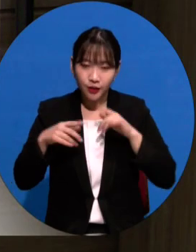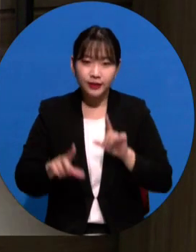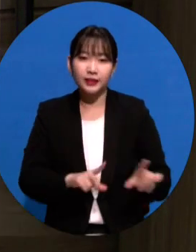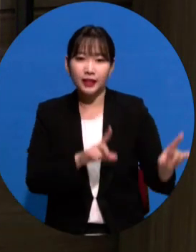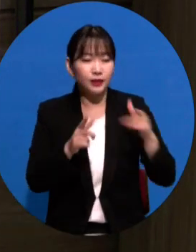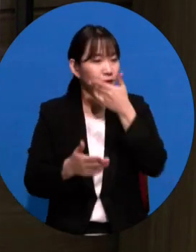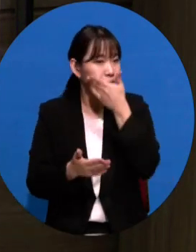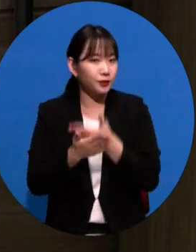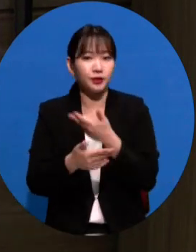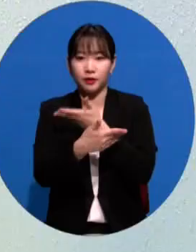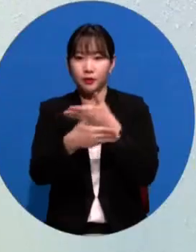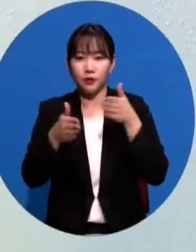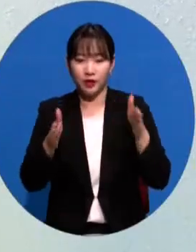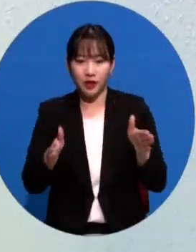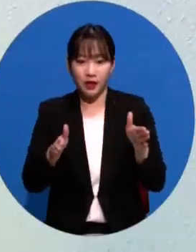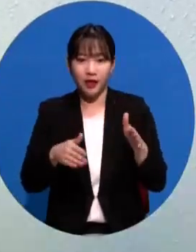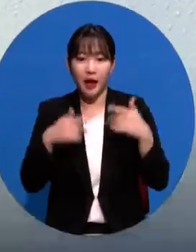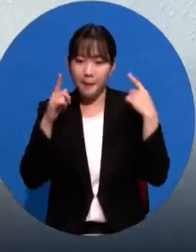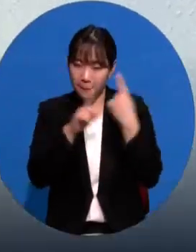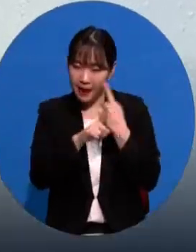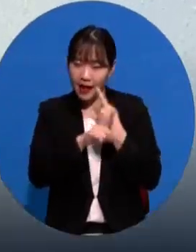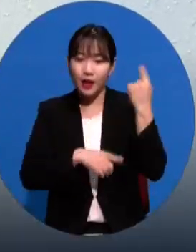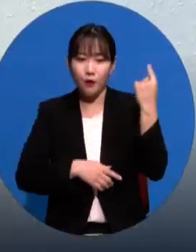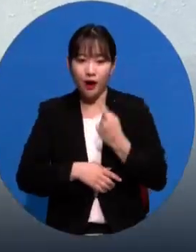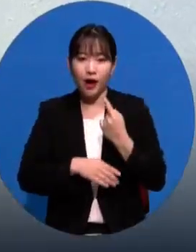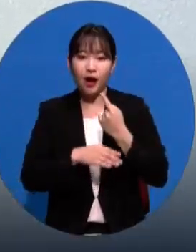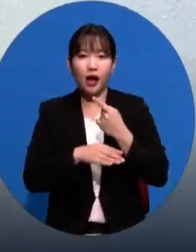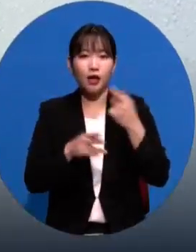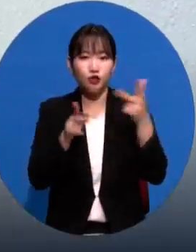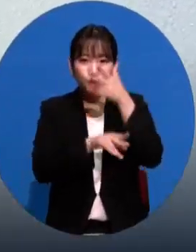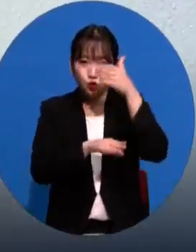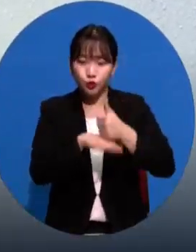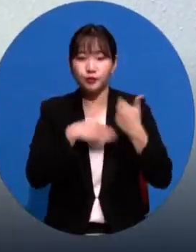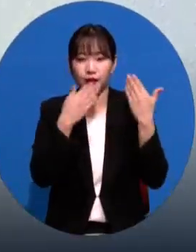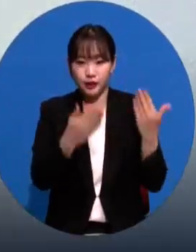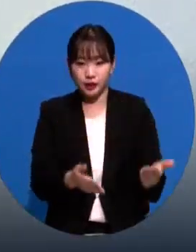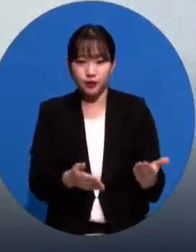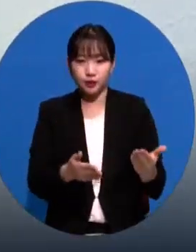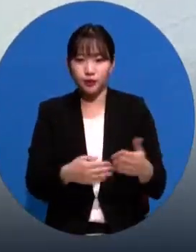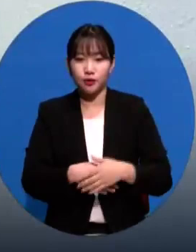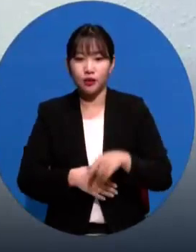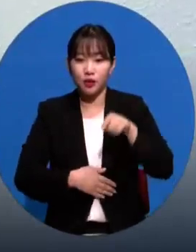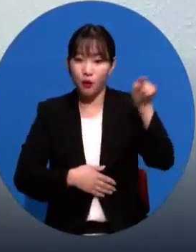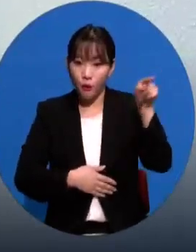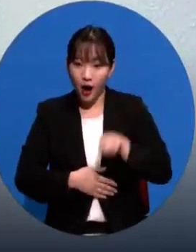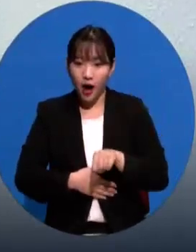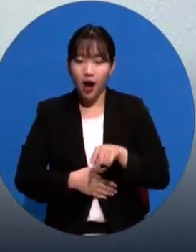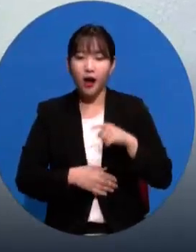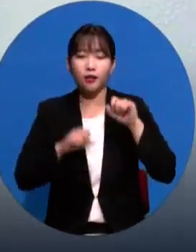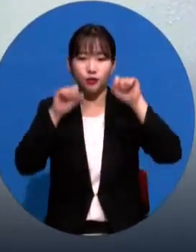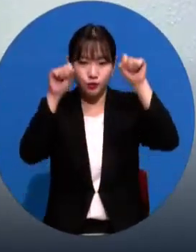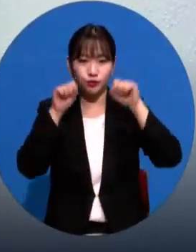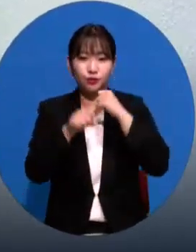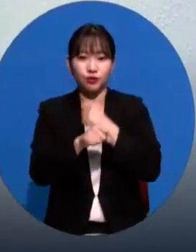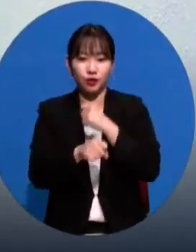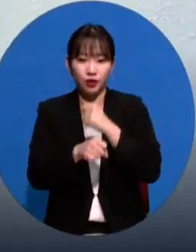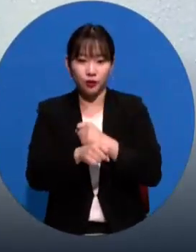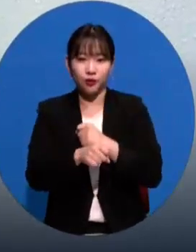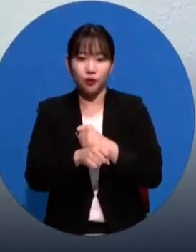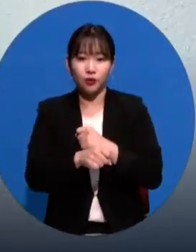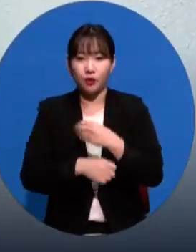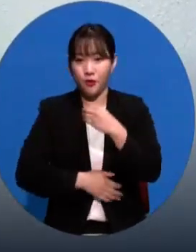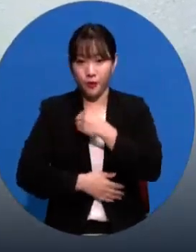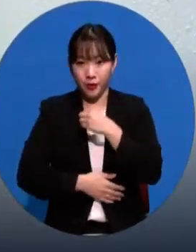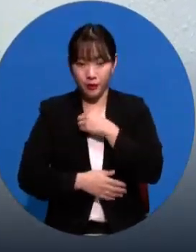소중한 공간입니다. 매 날마다 와요. 토요일 날, 일요일 날은 쉬고요. 여기 와서 이제 운동도 하고